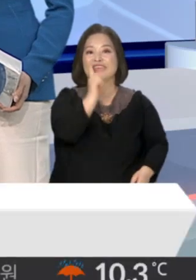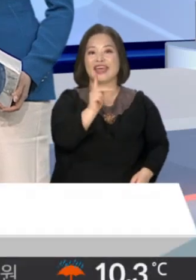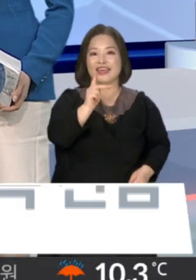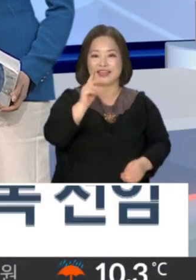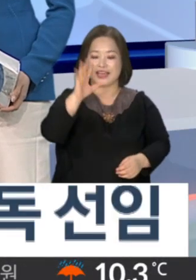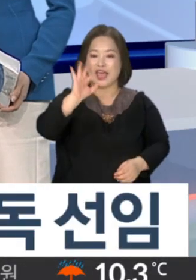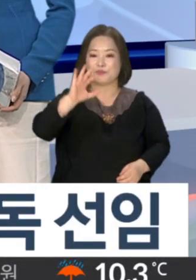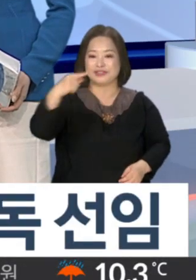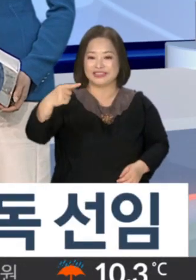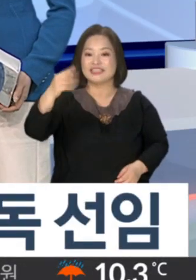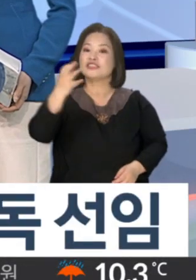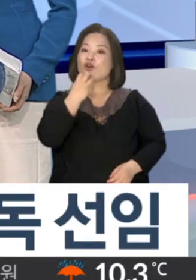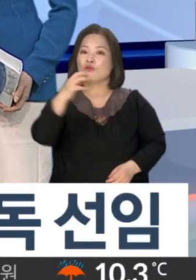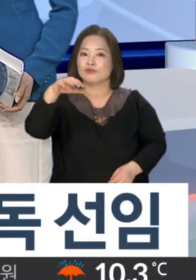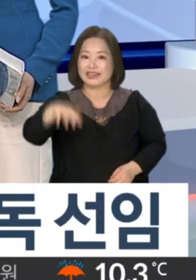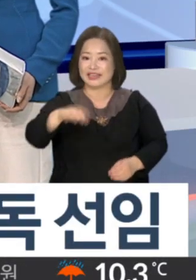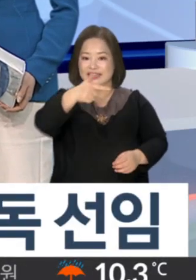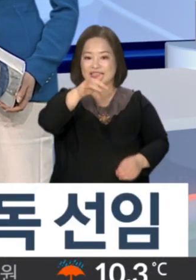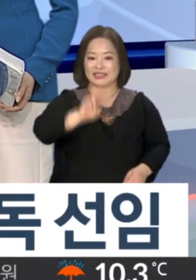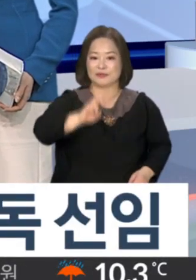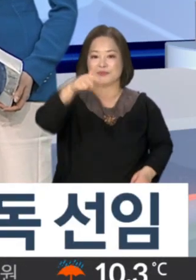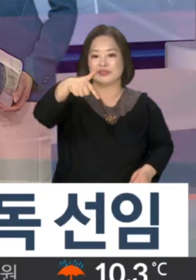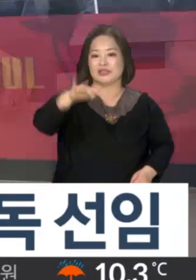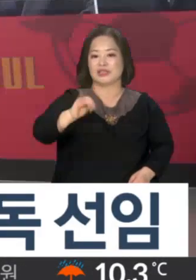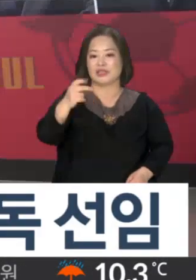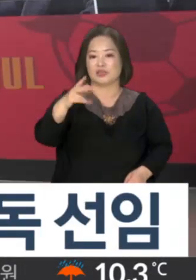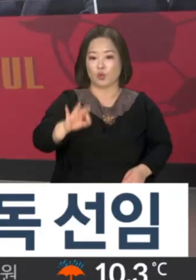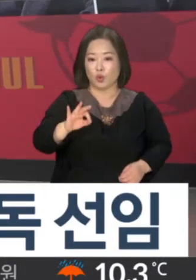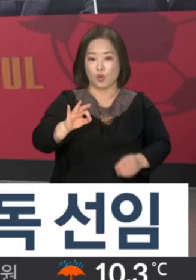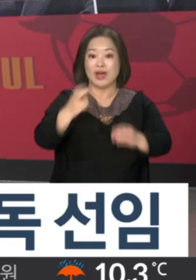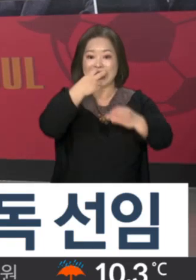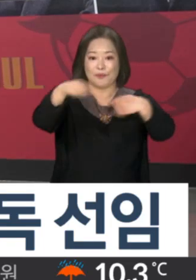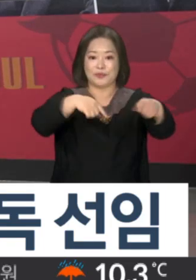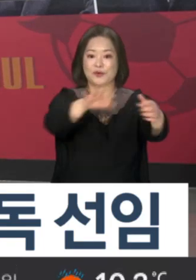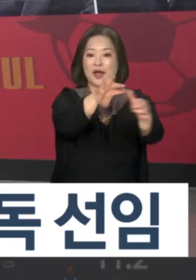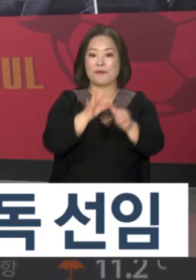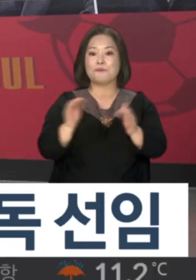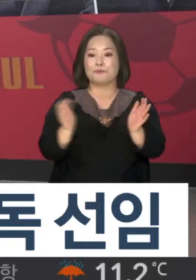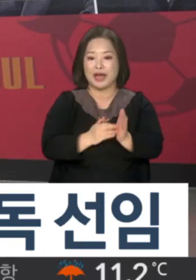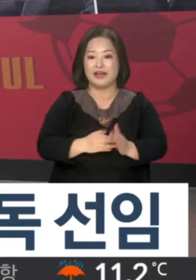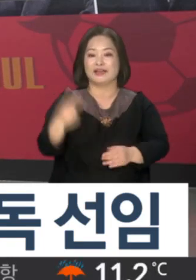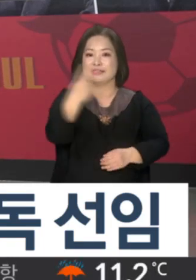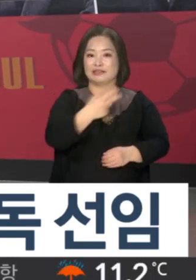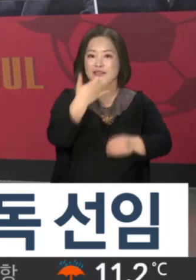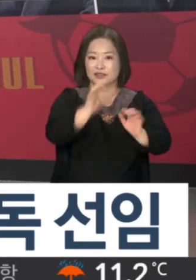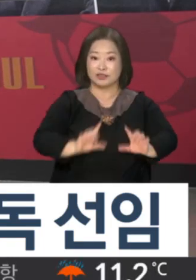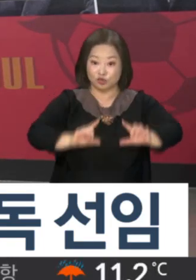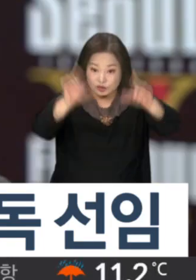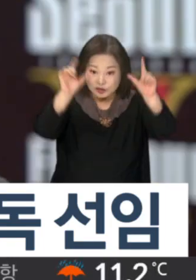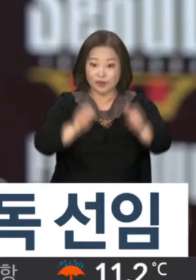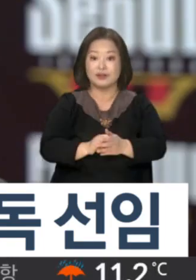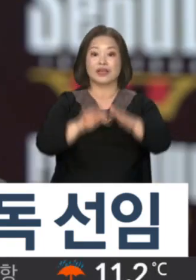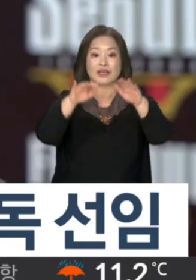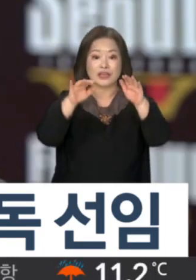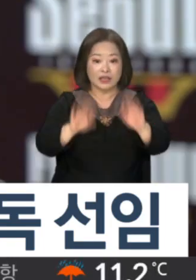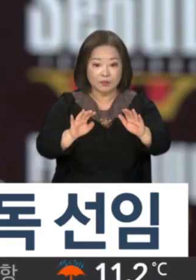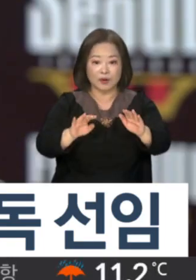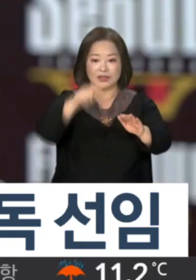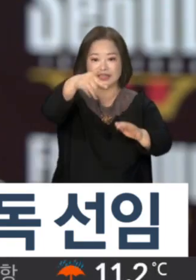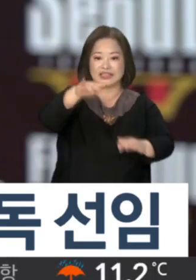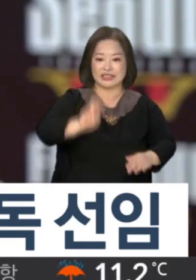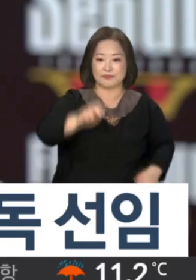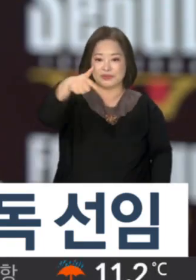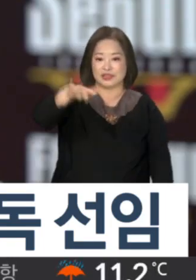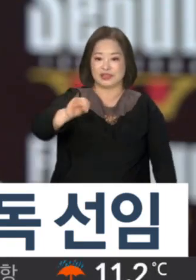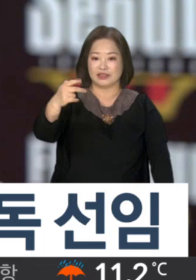K리그1 FC 서울이 김기동 감독을 새 사령탑으로 선임했습니다. 2019년 포항 스틸러스의 지휘봉을 잡은